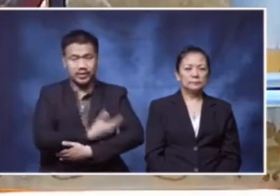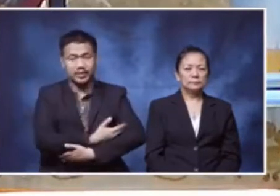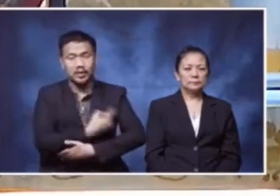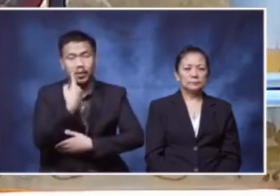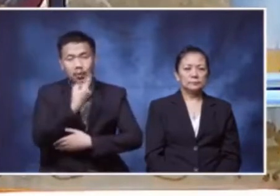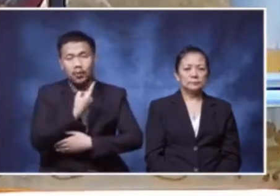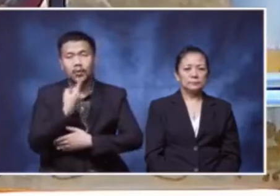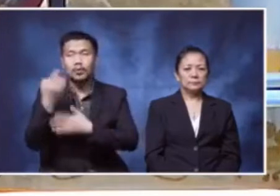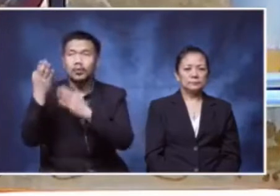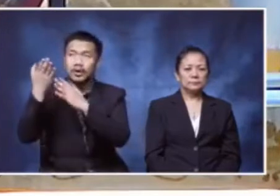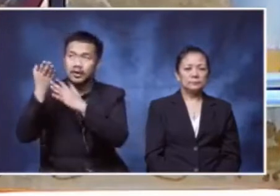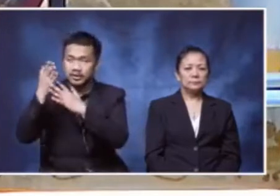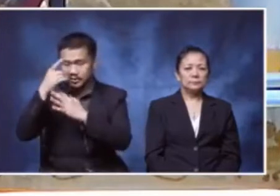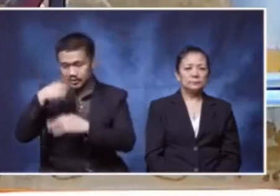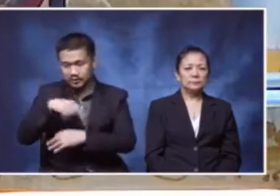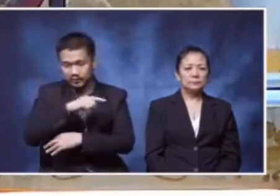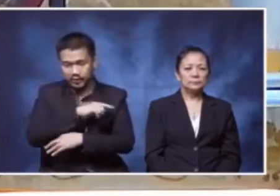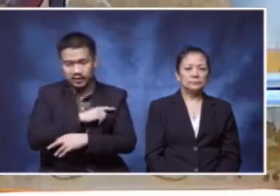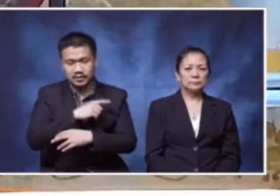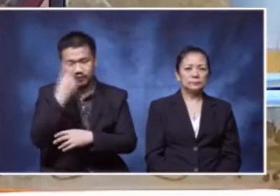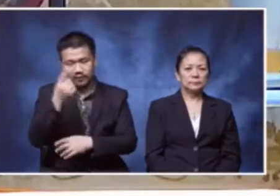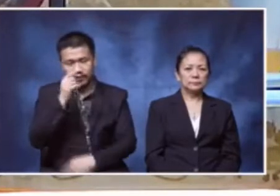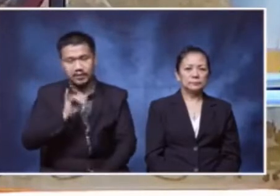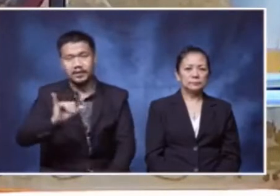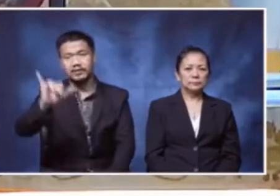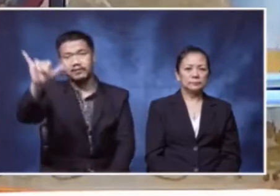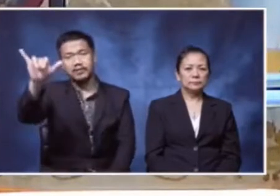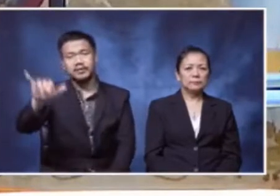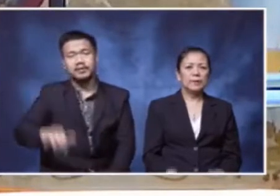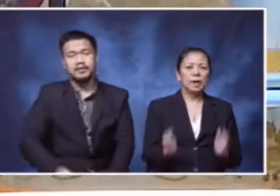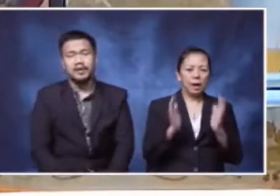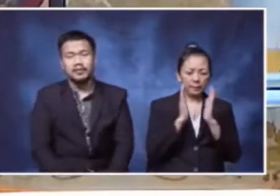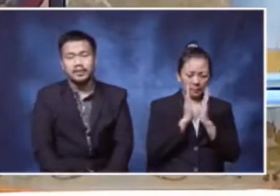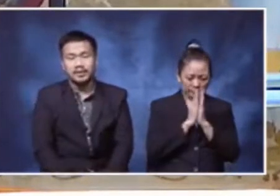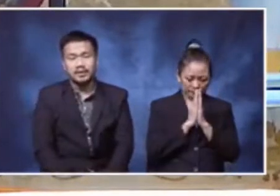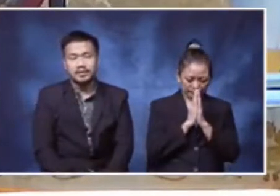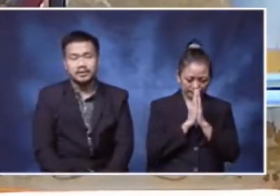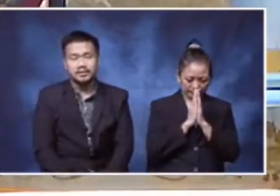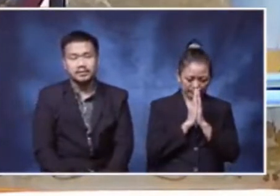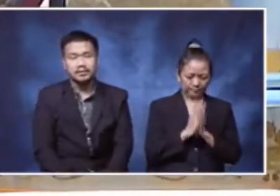na siyang namamagitan magpasawalang